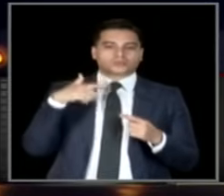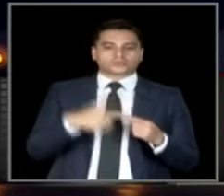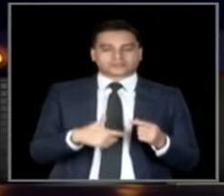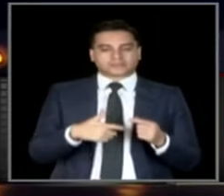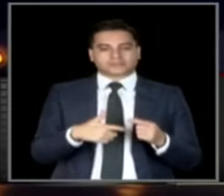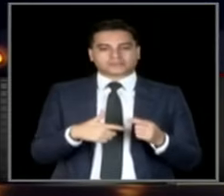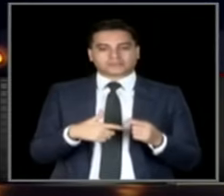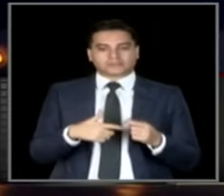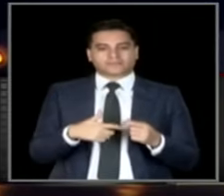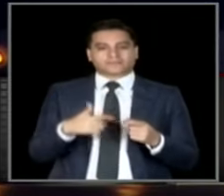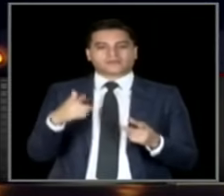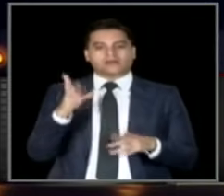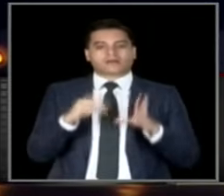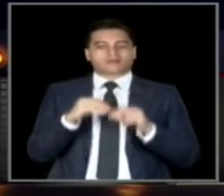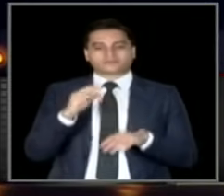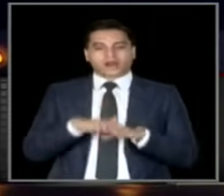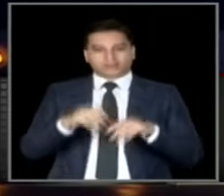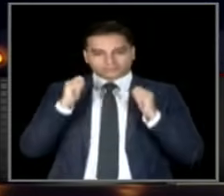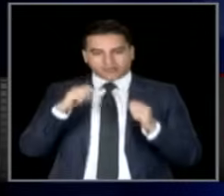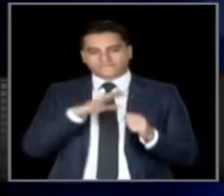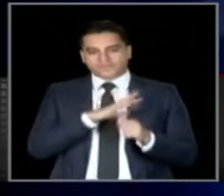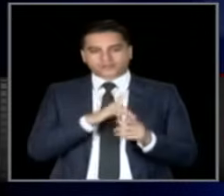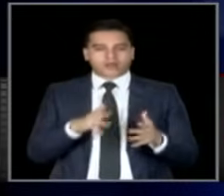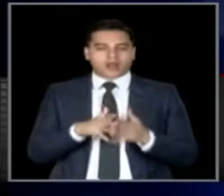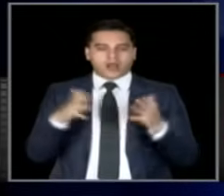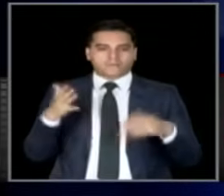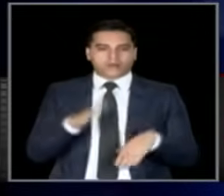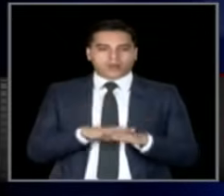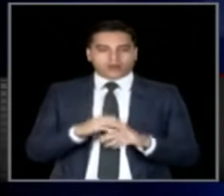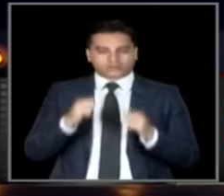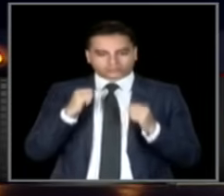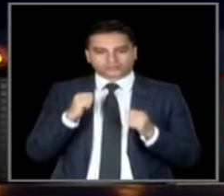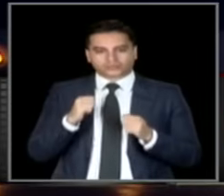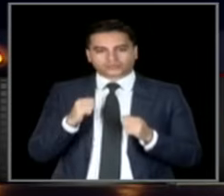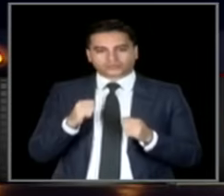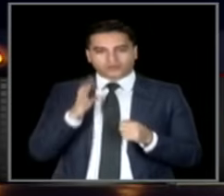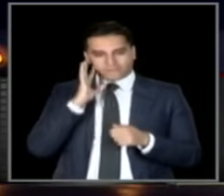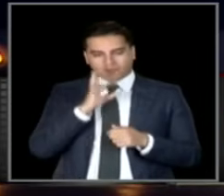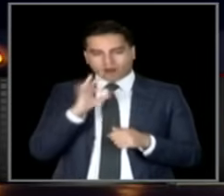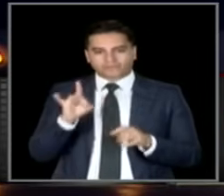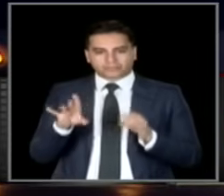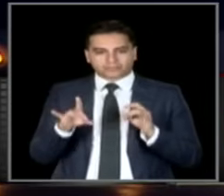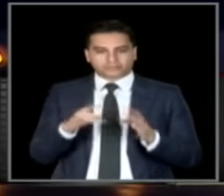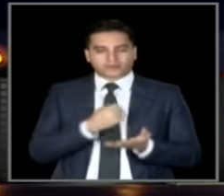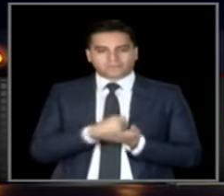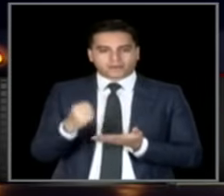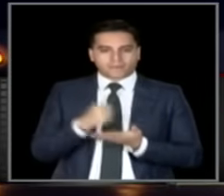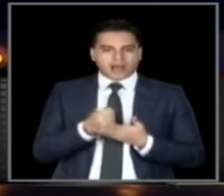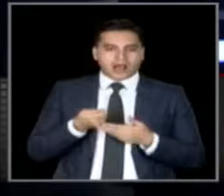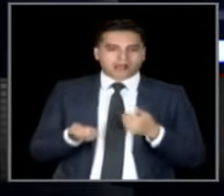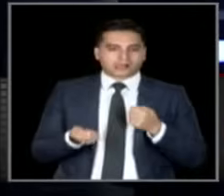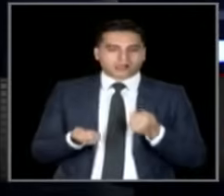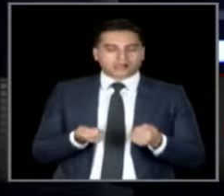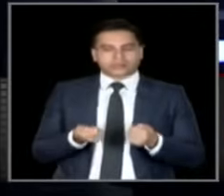حكت عن ثورة فلسطين الكبرى وعن النكبة والشتات والتهجير والقتل